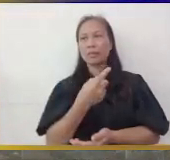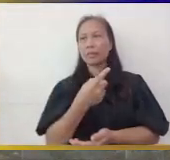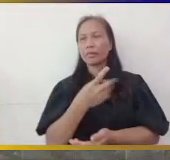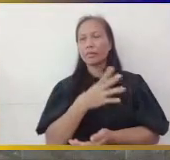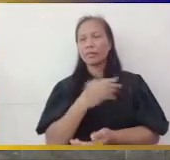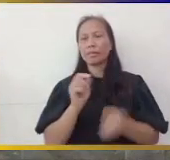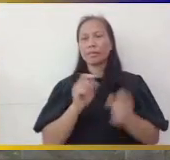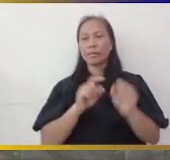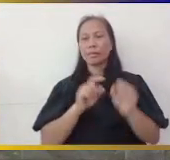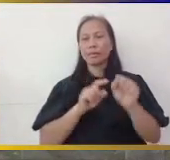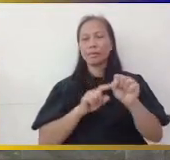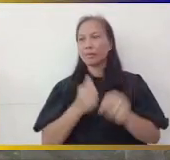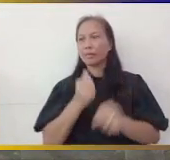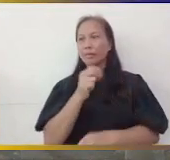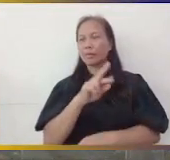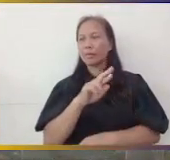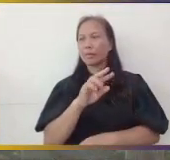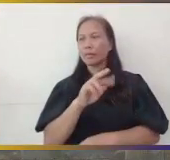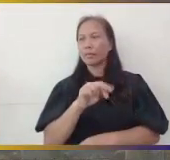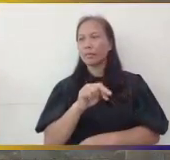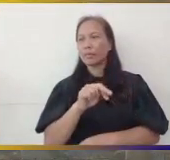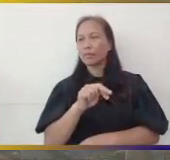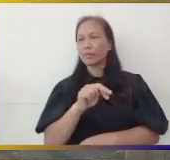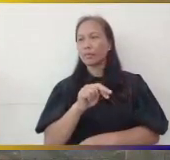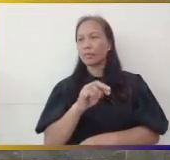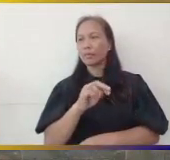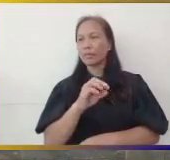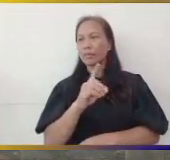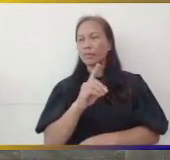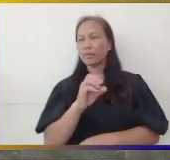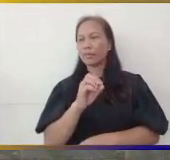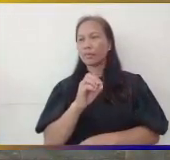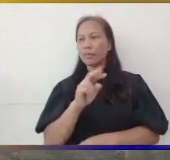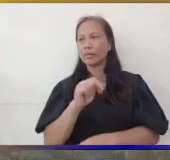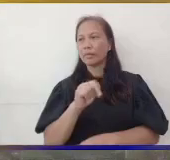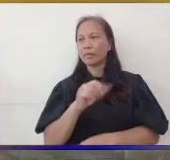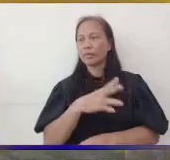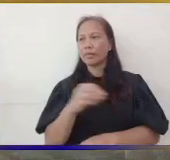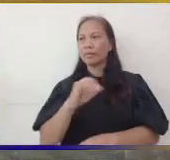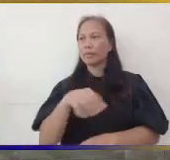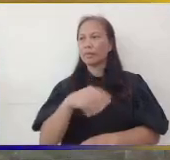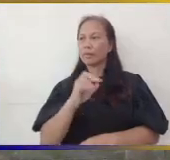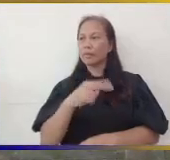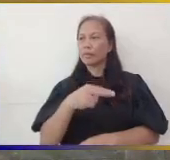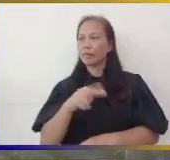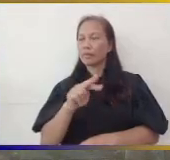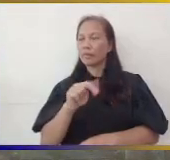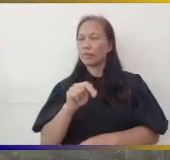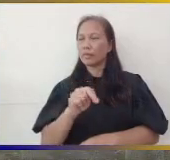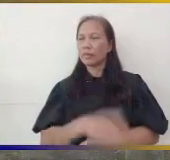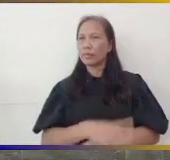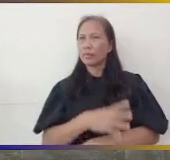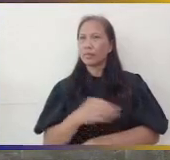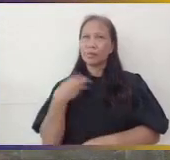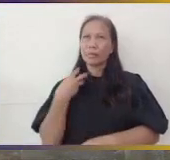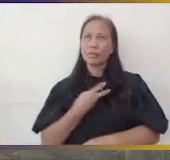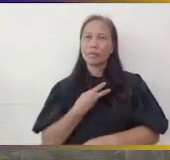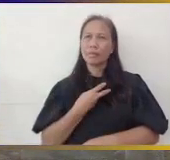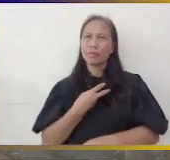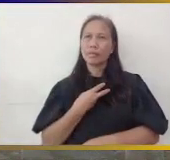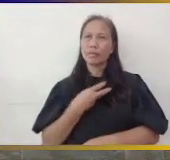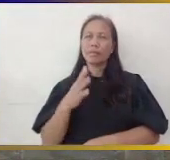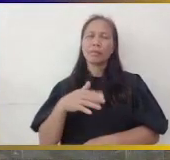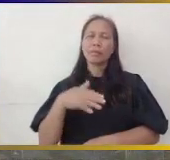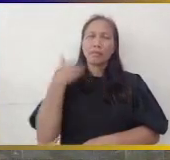Arnold of bracia John wycliff and then next Sunday Pupunta po tayo sa kanilang mga naturuan naimpluwensyahan